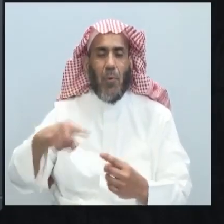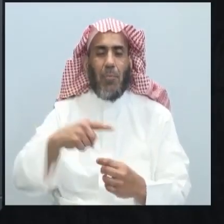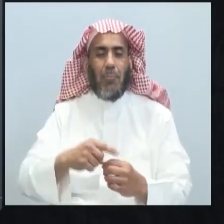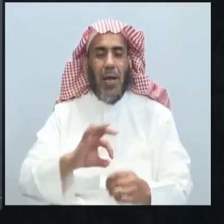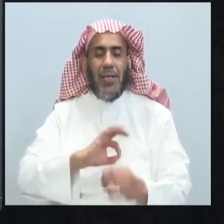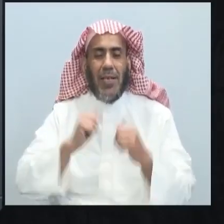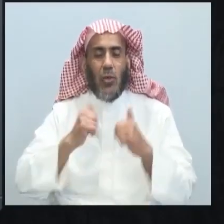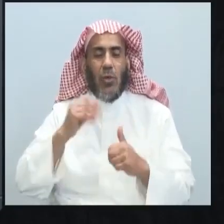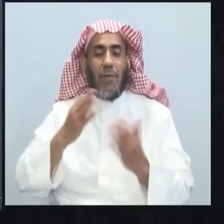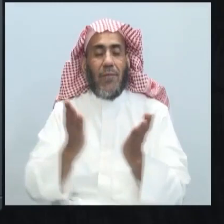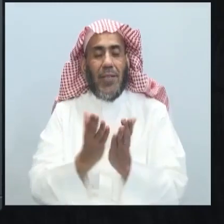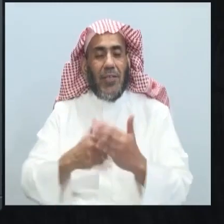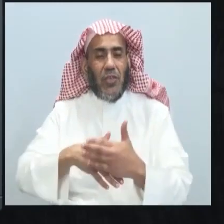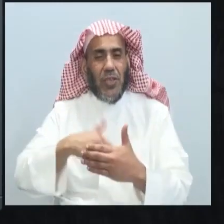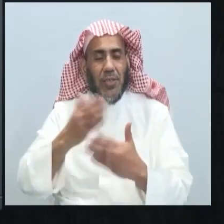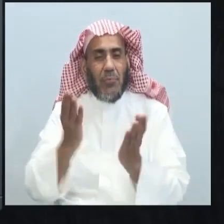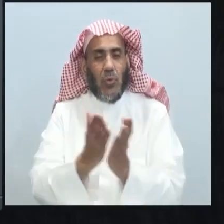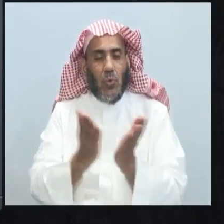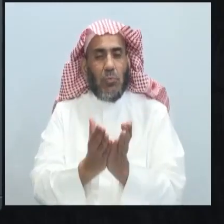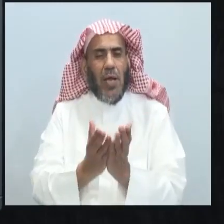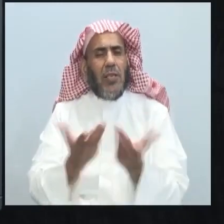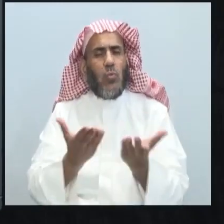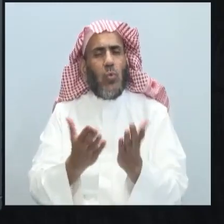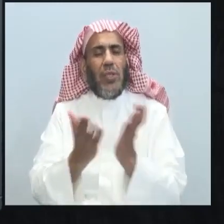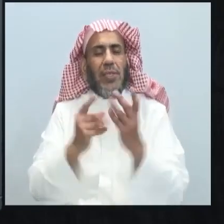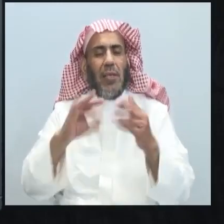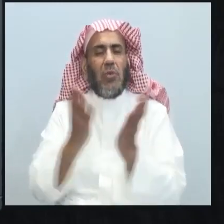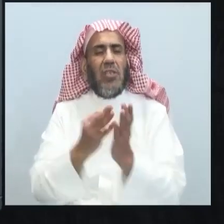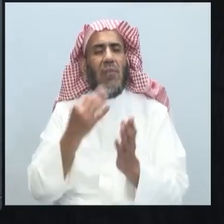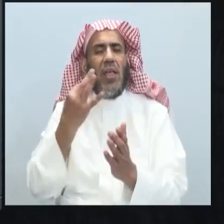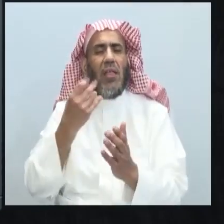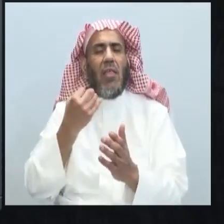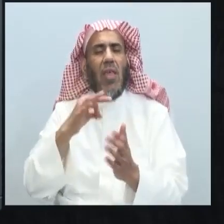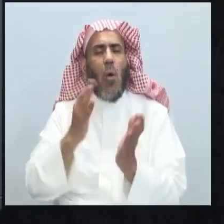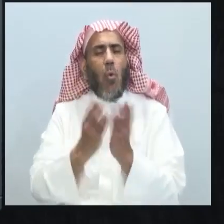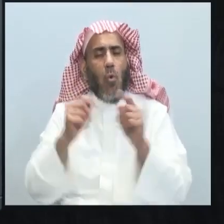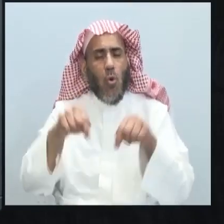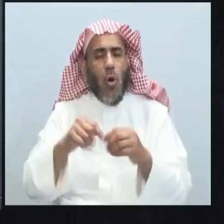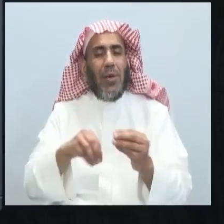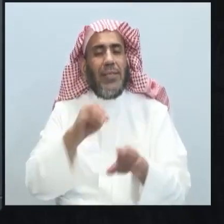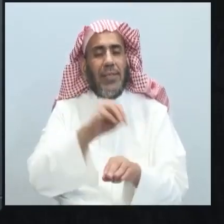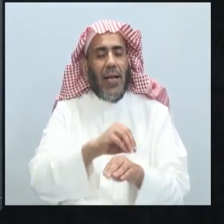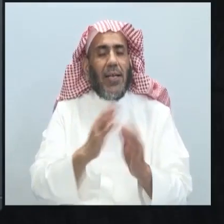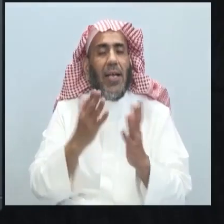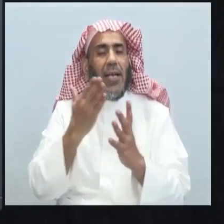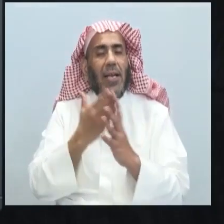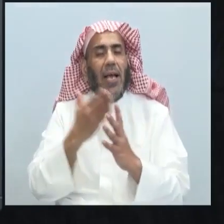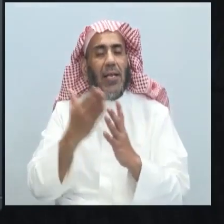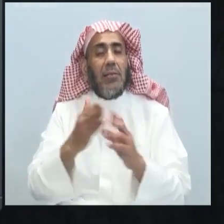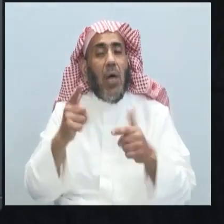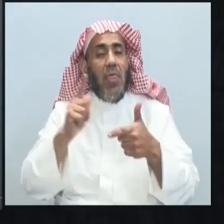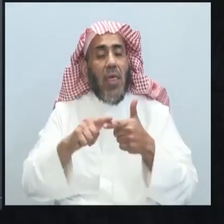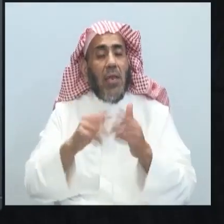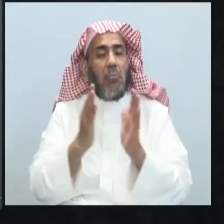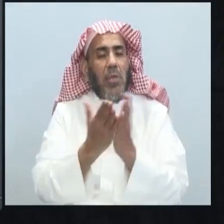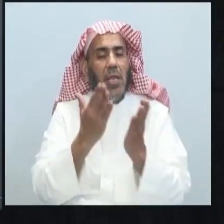اعزائي الطلاب والطالبات في درس جديد بدروس ماده الدراسات الادبيه للصف الثالث الثانوي الان انتقلنا الى القسم الثاني من